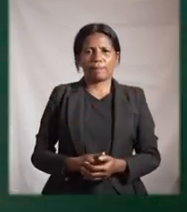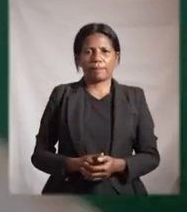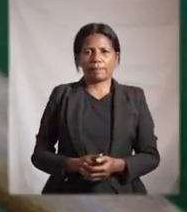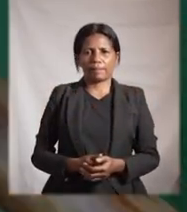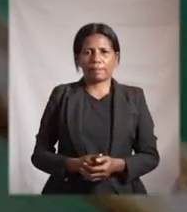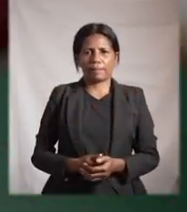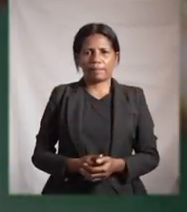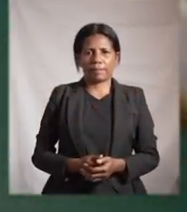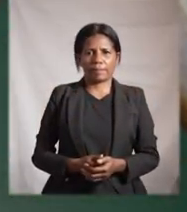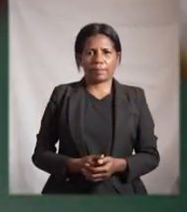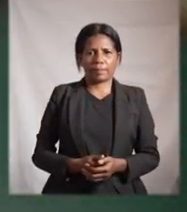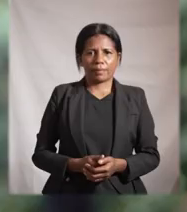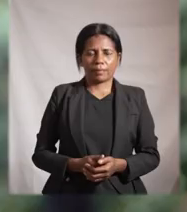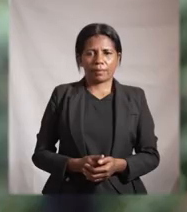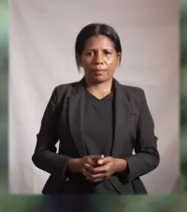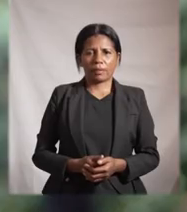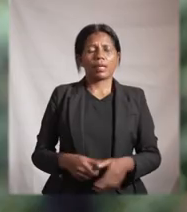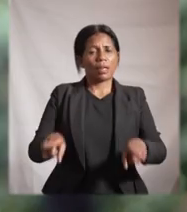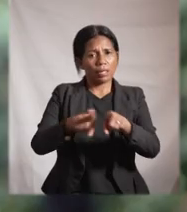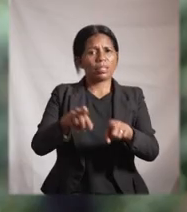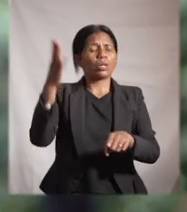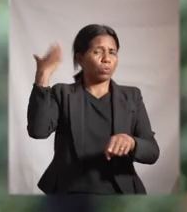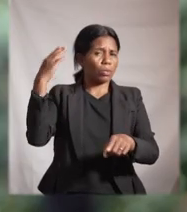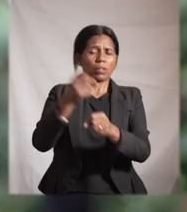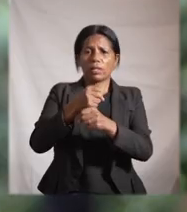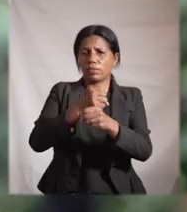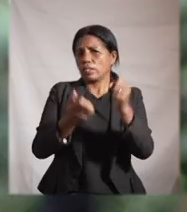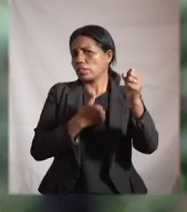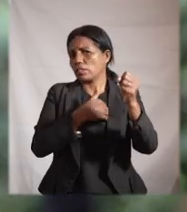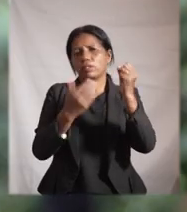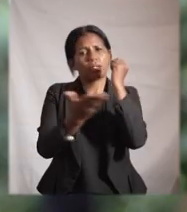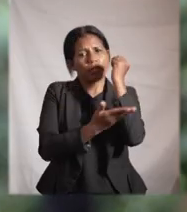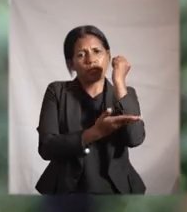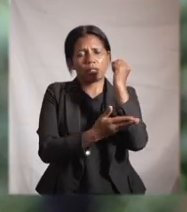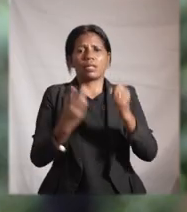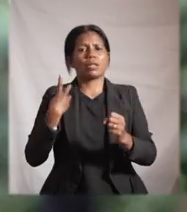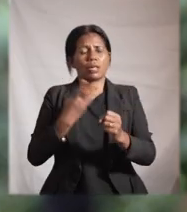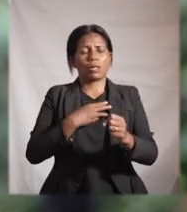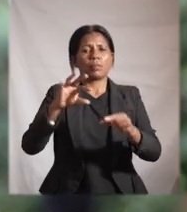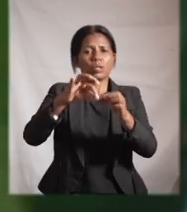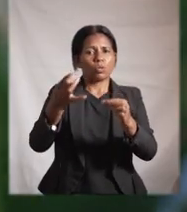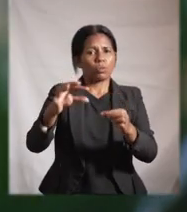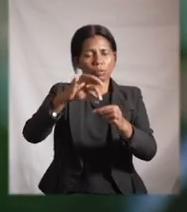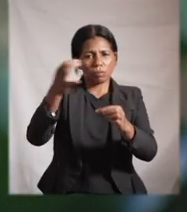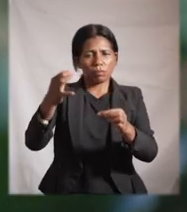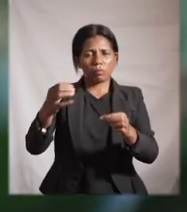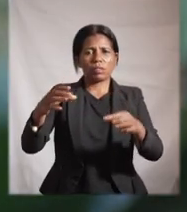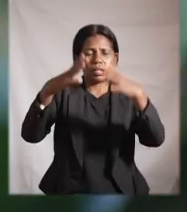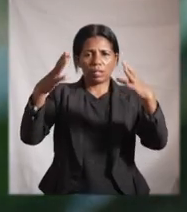ma kliu fali. Ida uluk. Ansa ulu kafe sirak tesi ne ami ku ansa